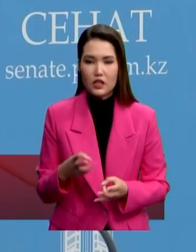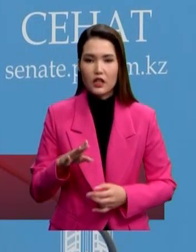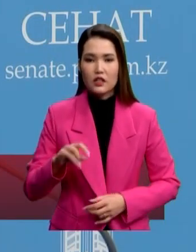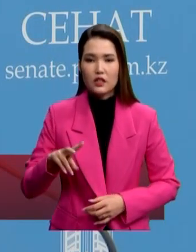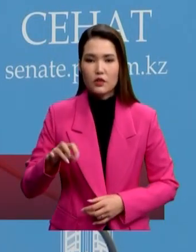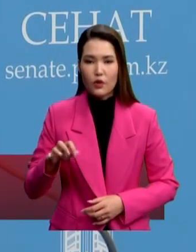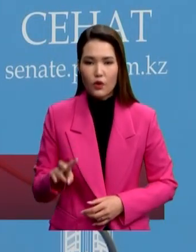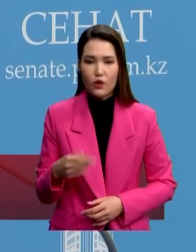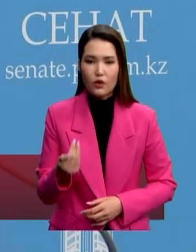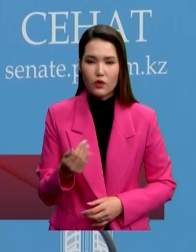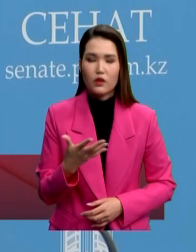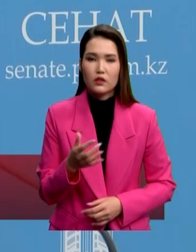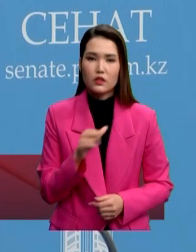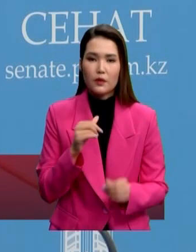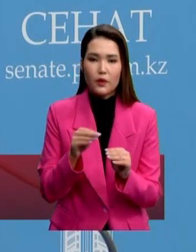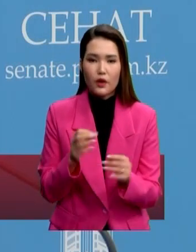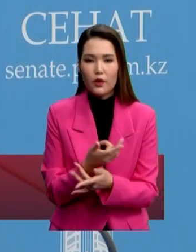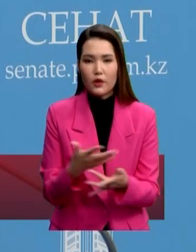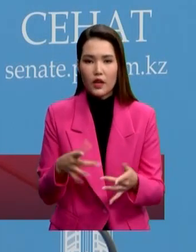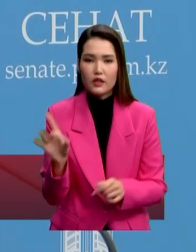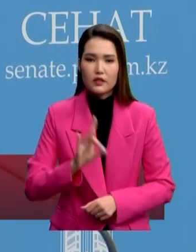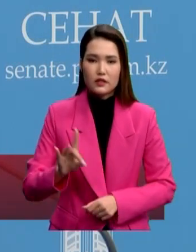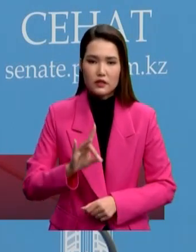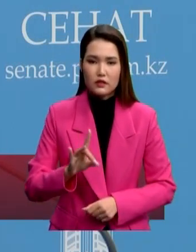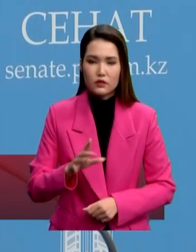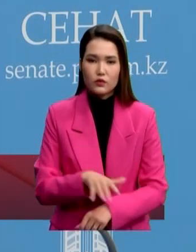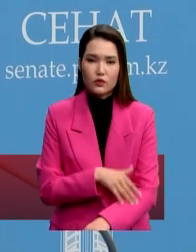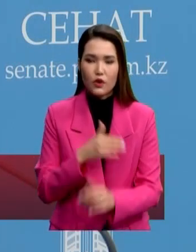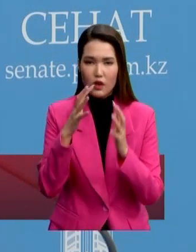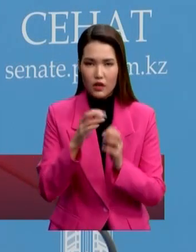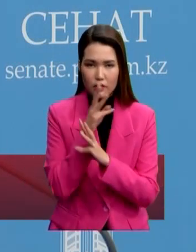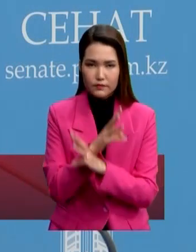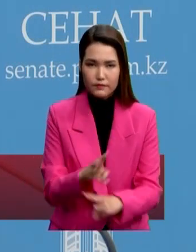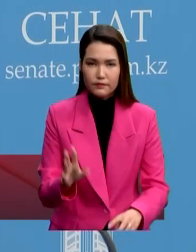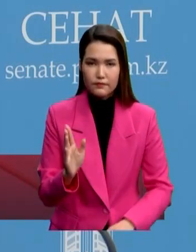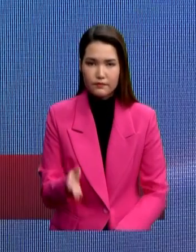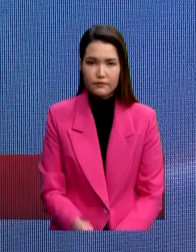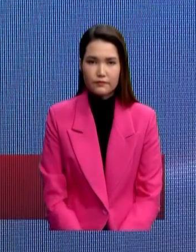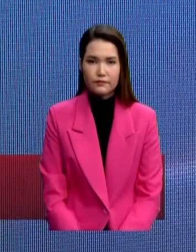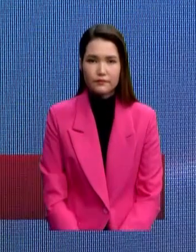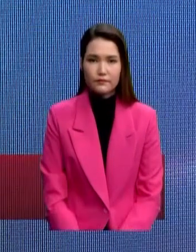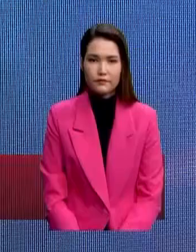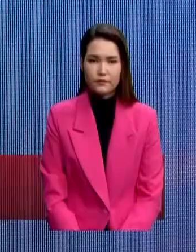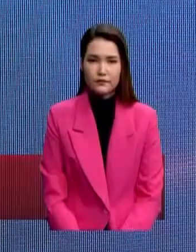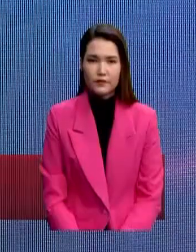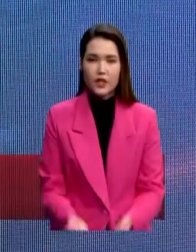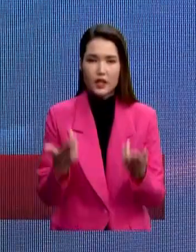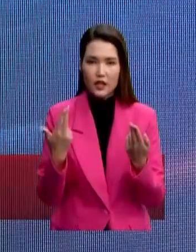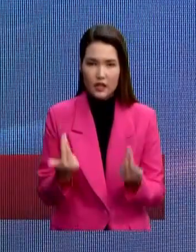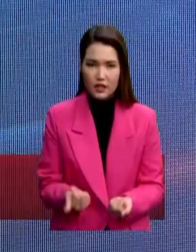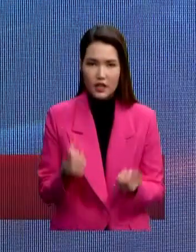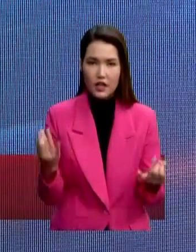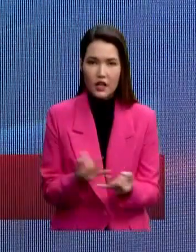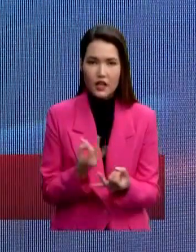оны біз обслуживание дейміз, сол қарызды соған сондай қаражат жұмсалатын болады. Ең қызығы,